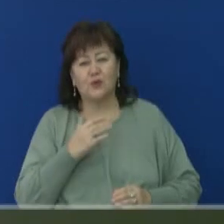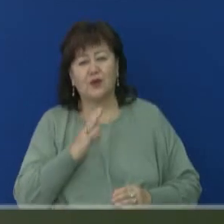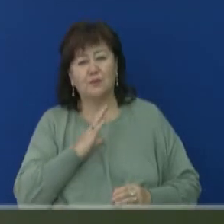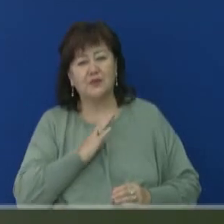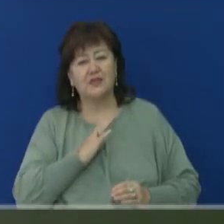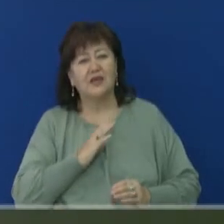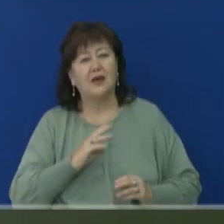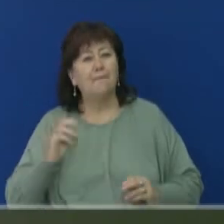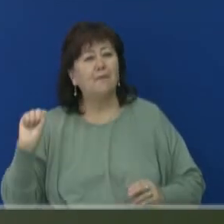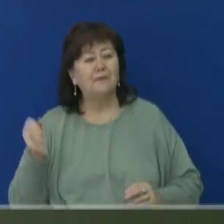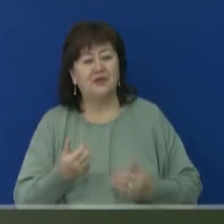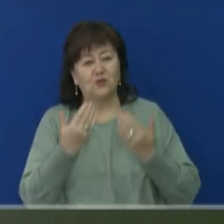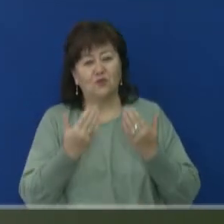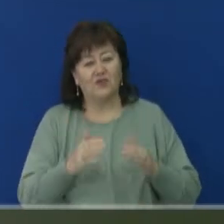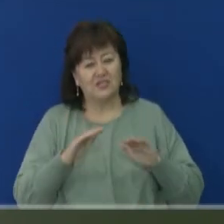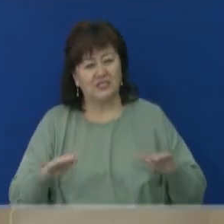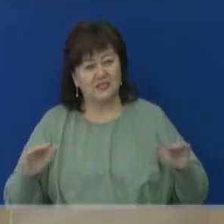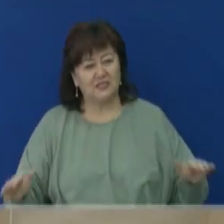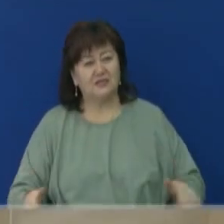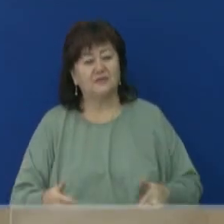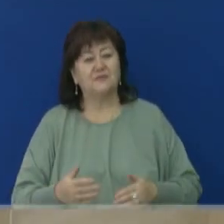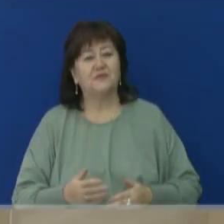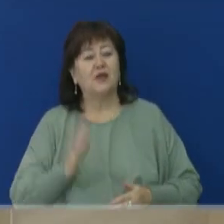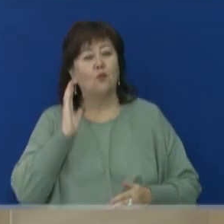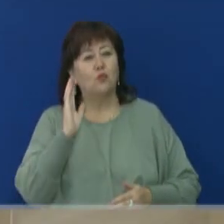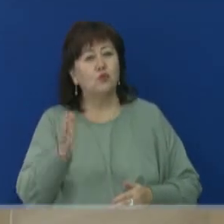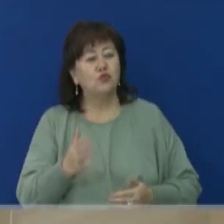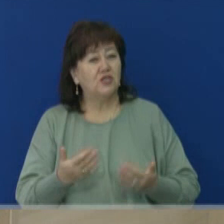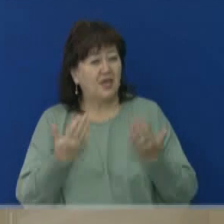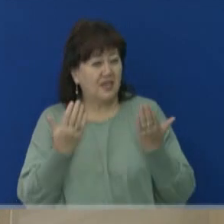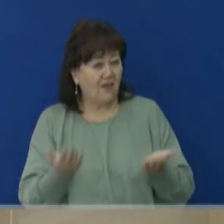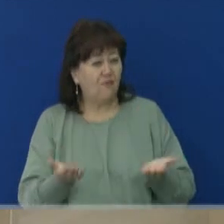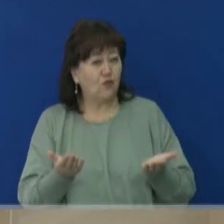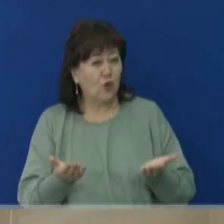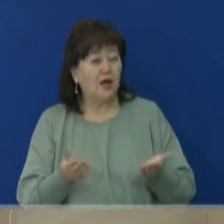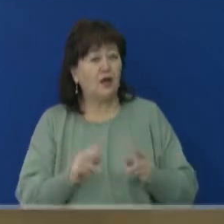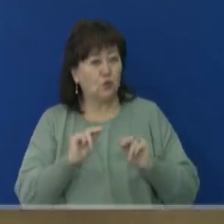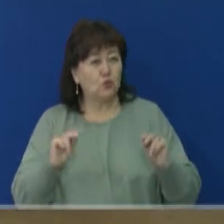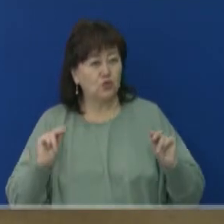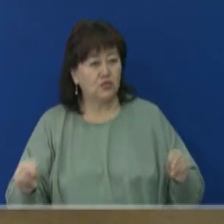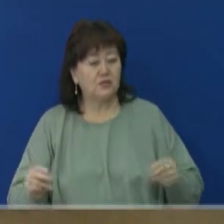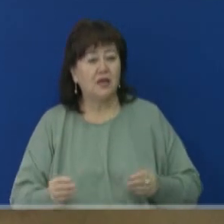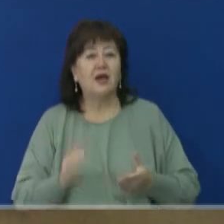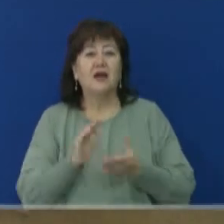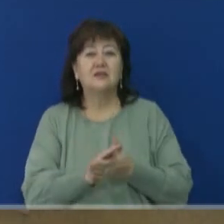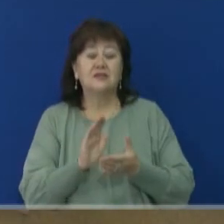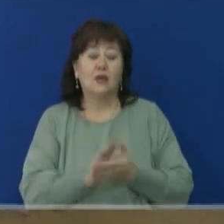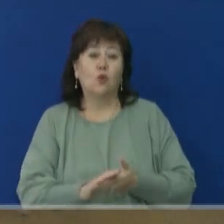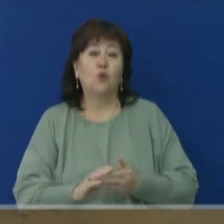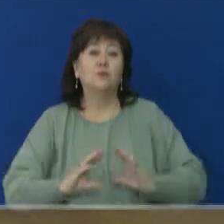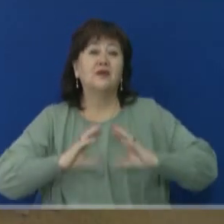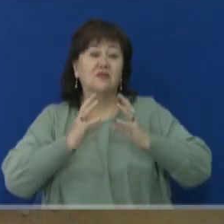Ұрпақ болашағы халқымыздың, келешегі ұстаздардың қолында. Тәуелсіз ел атанып, әлемге атымызды танытып жатқан